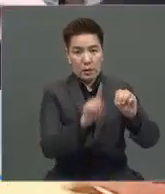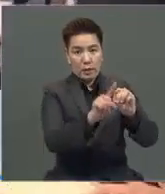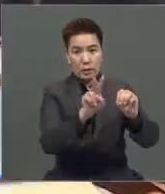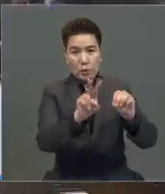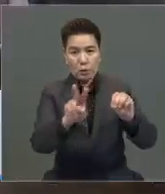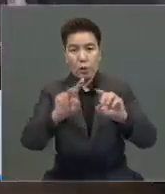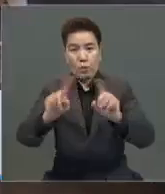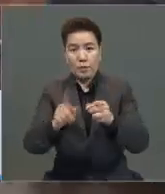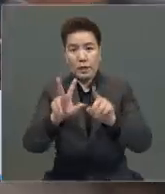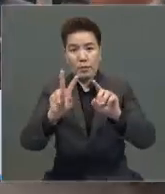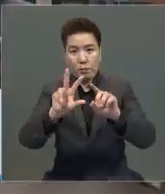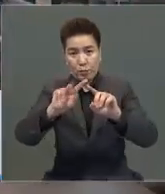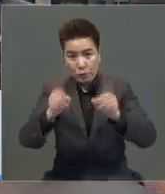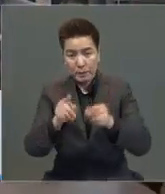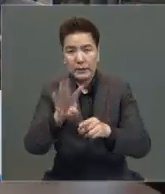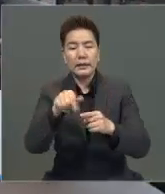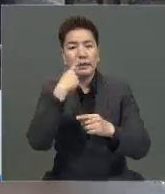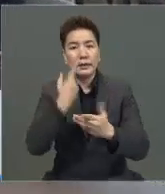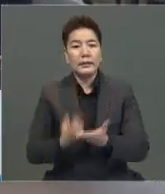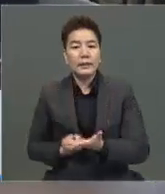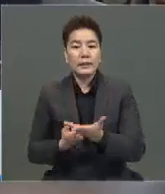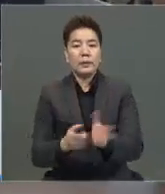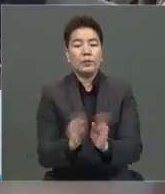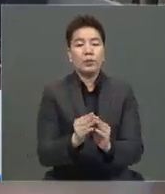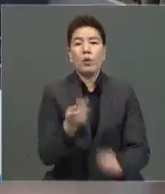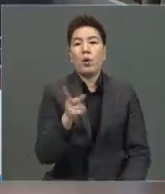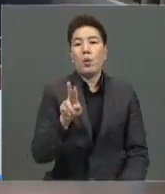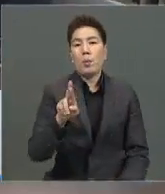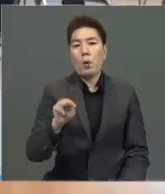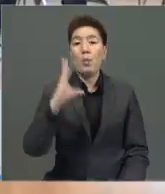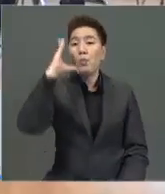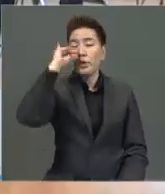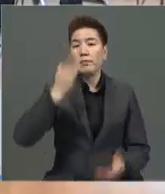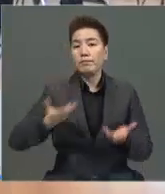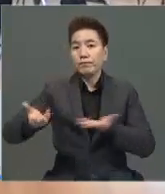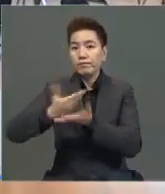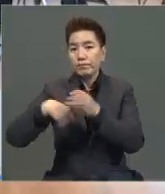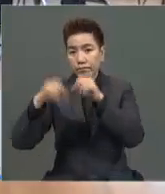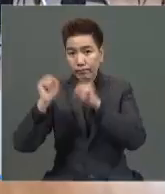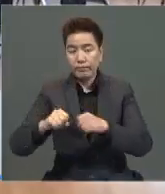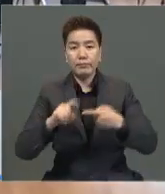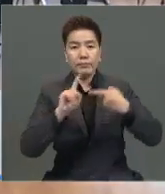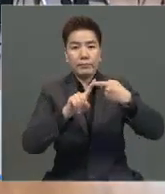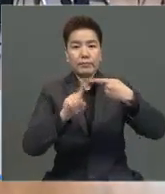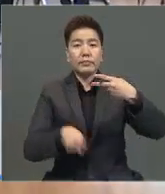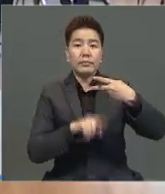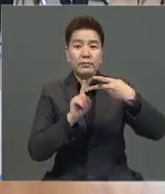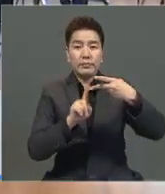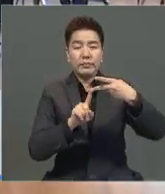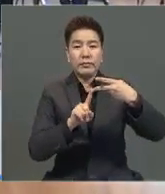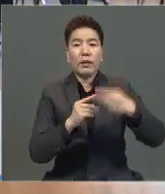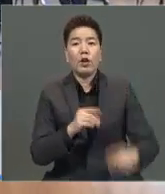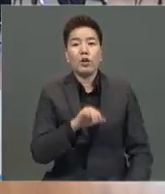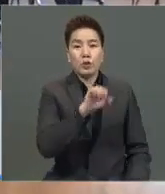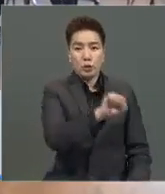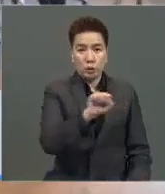นูญหากใช้แนวทางนี้จะเสนอต่อที่ประชุมคณะรัฐมนตรีวันพรุ่งนี้ส่วนแนวทางที่2ค่ะก็คือ